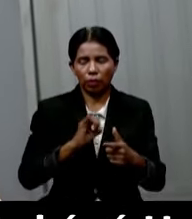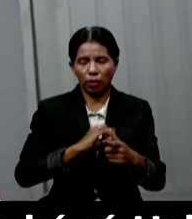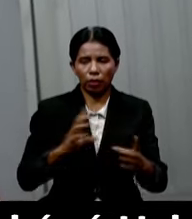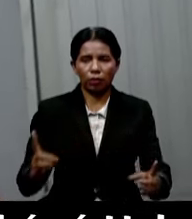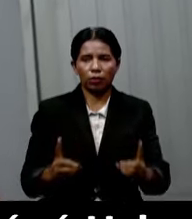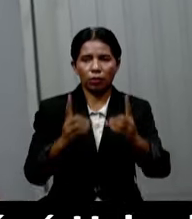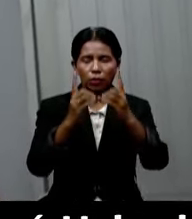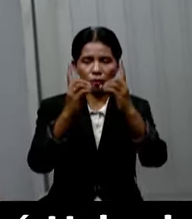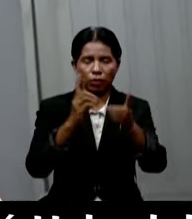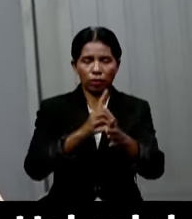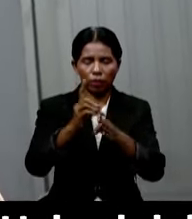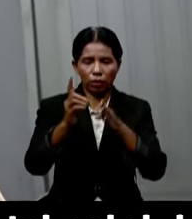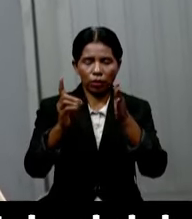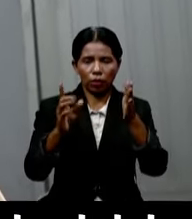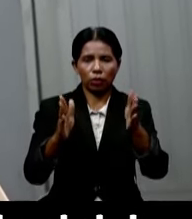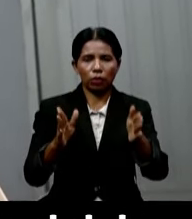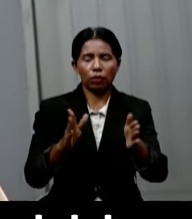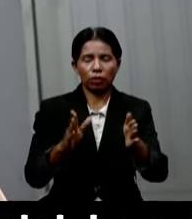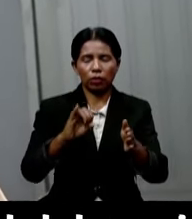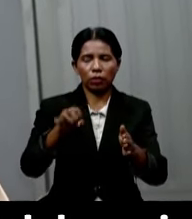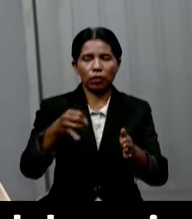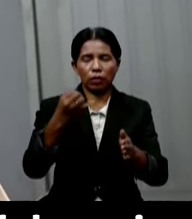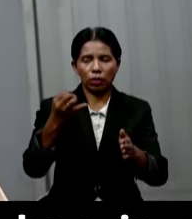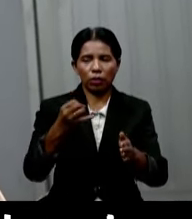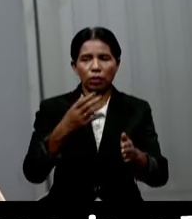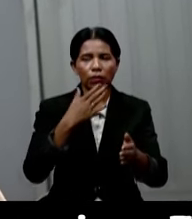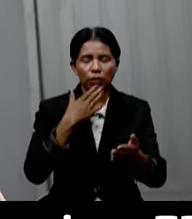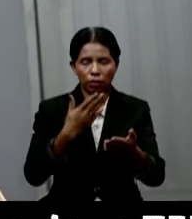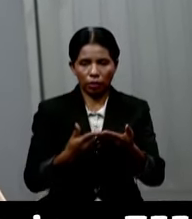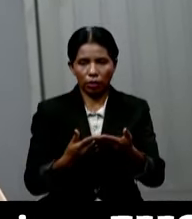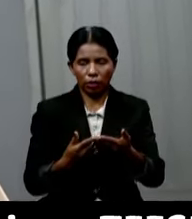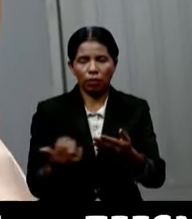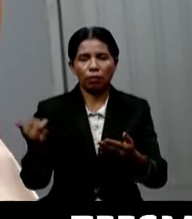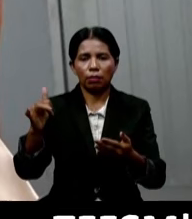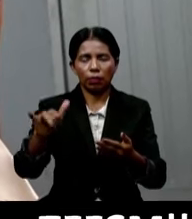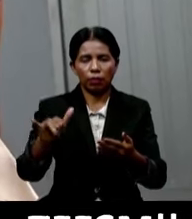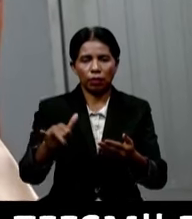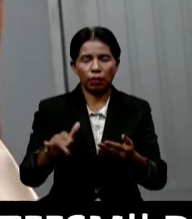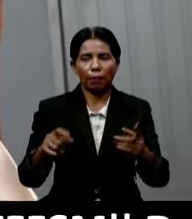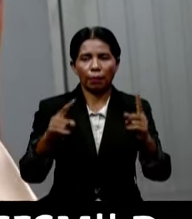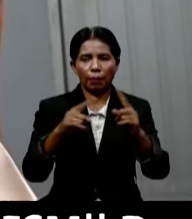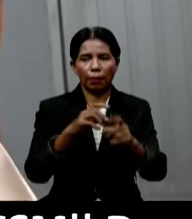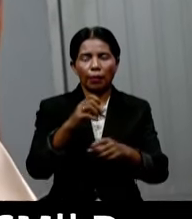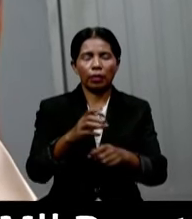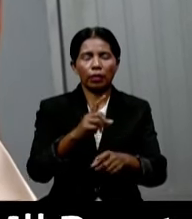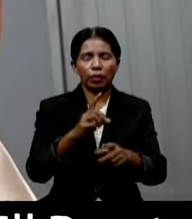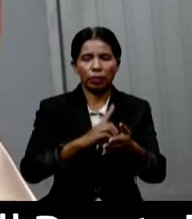direktur jeral obras publika e kerja ke solusaun de dia pa sira dan ene lara na bele